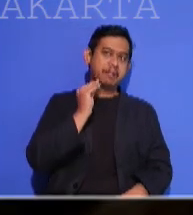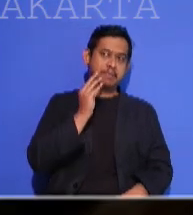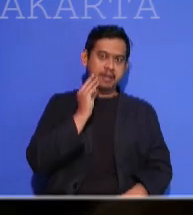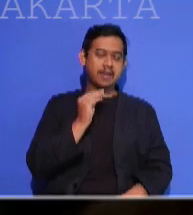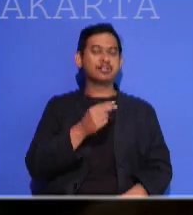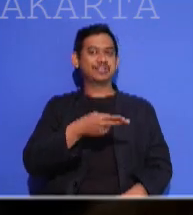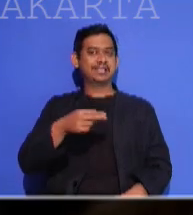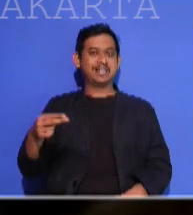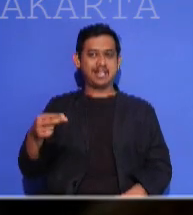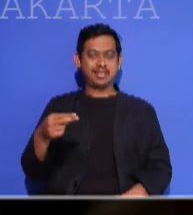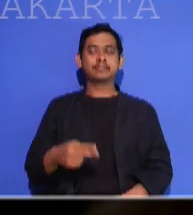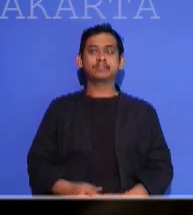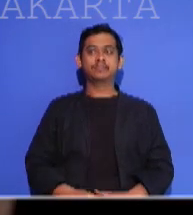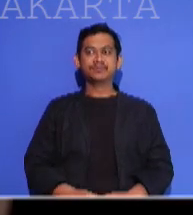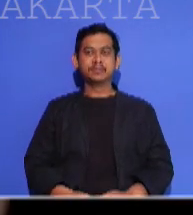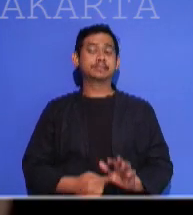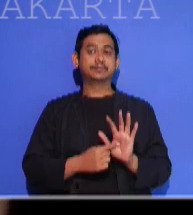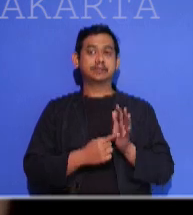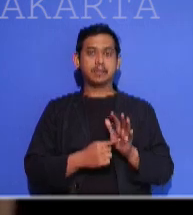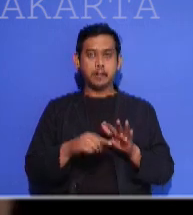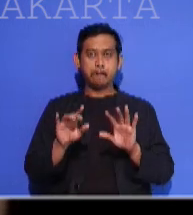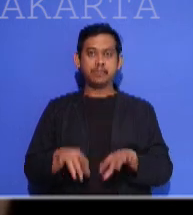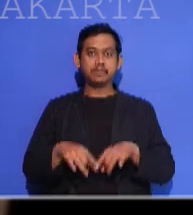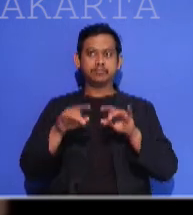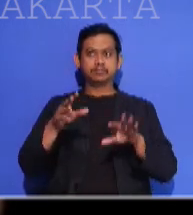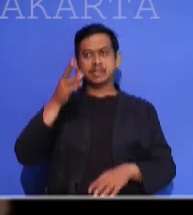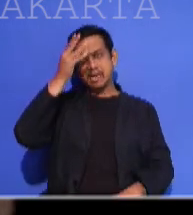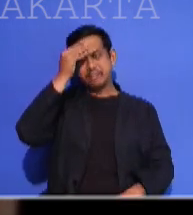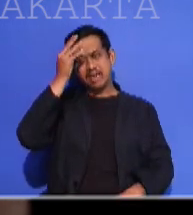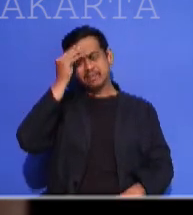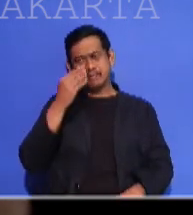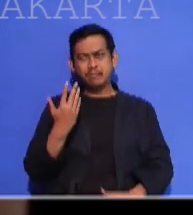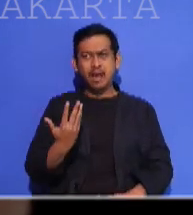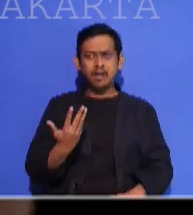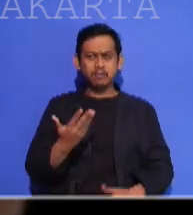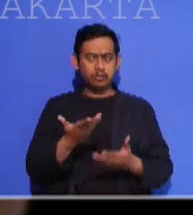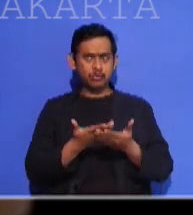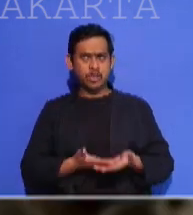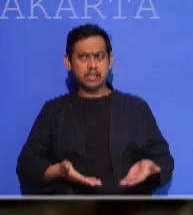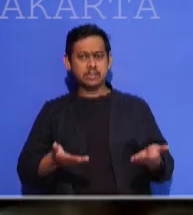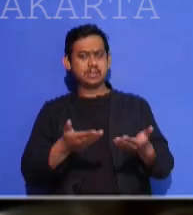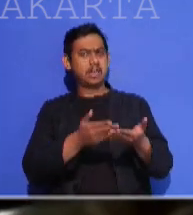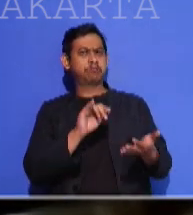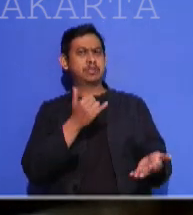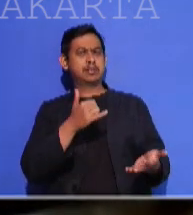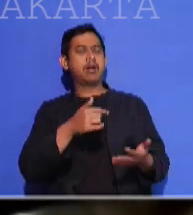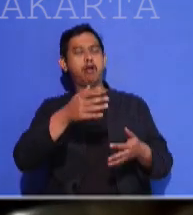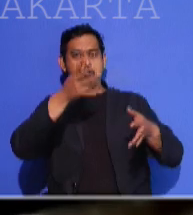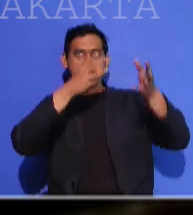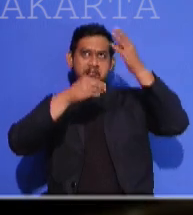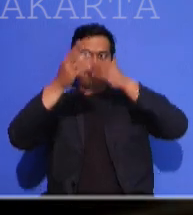mahasiswa dan mahasiswi Australia belajar banyak tentang sosial kemasyarakatan di Daerah Istimewa Yogyakarta